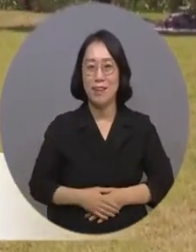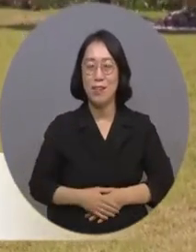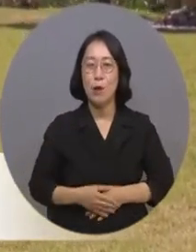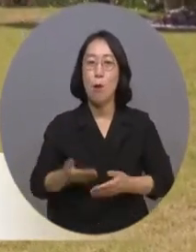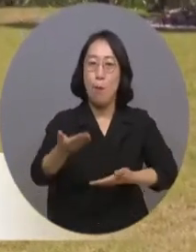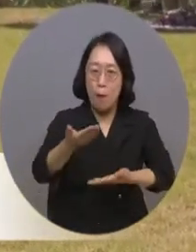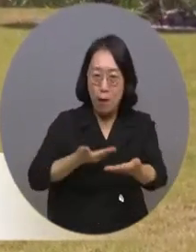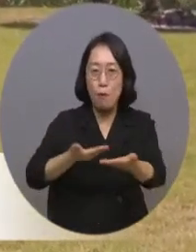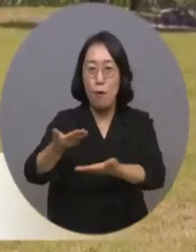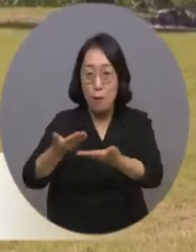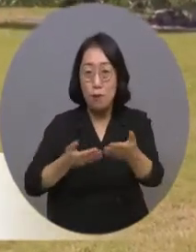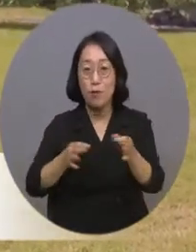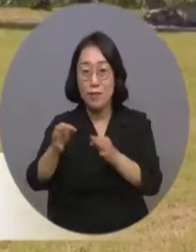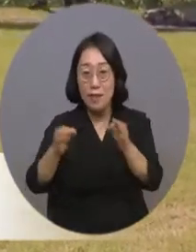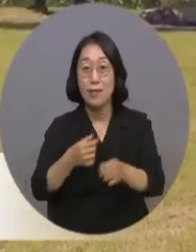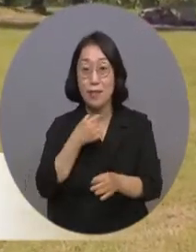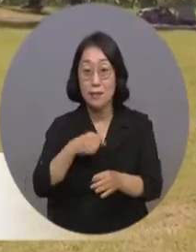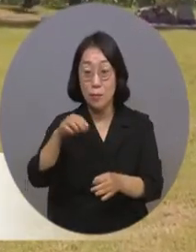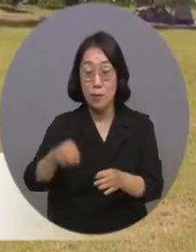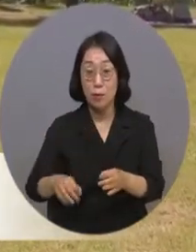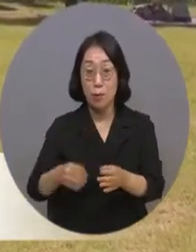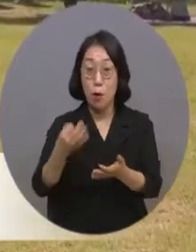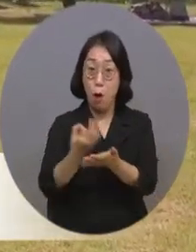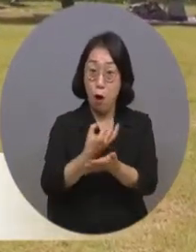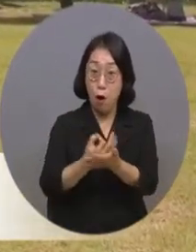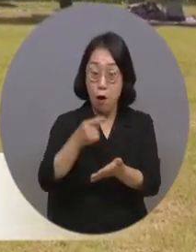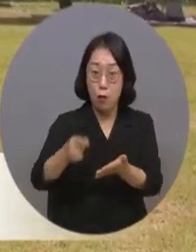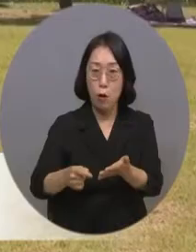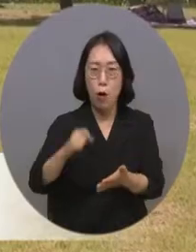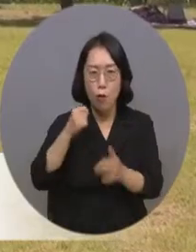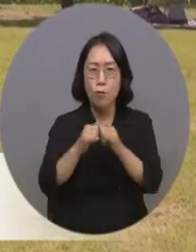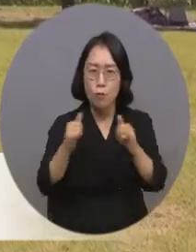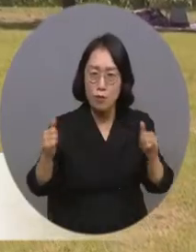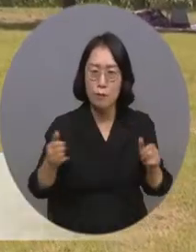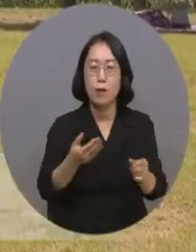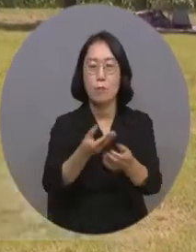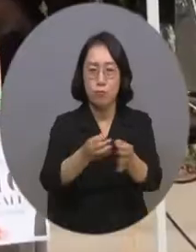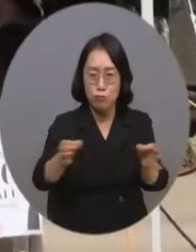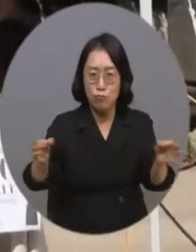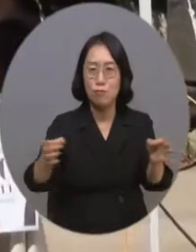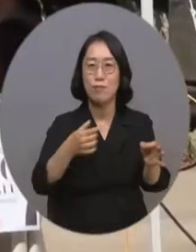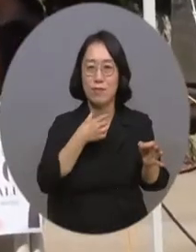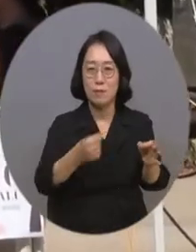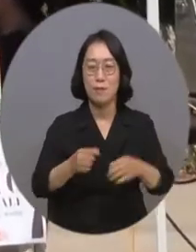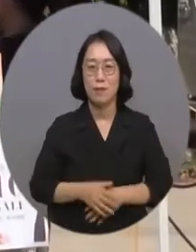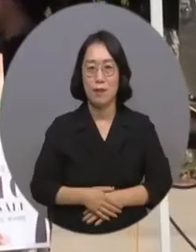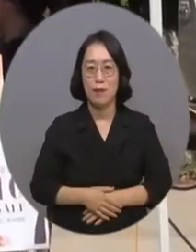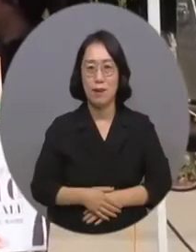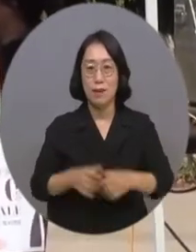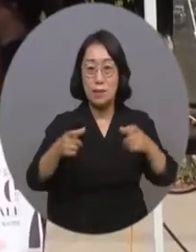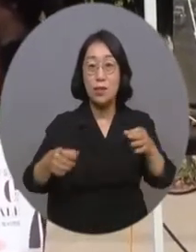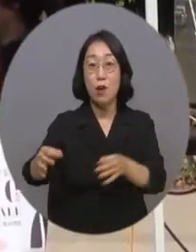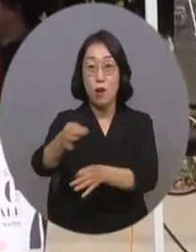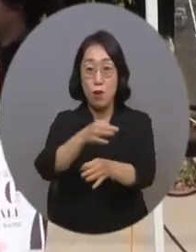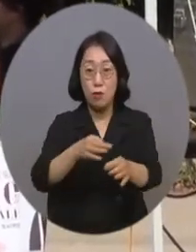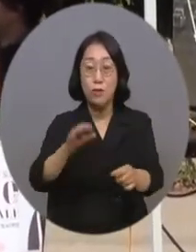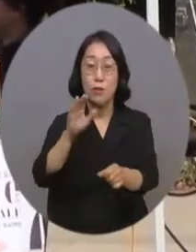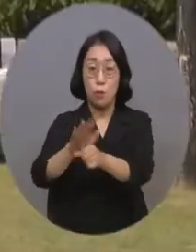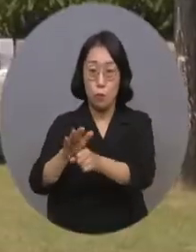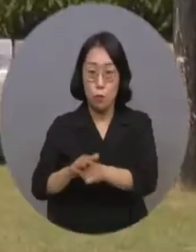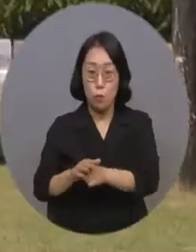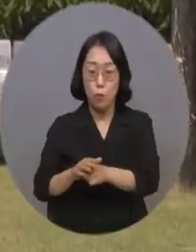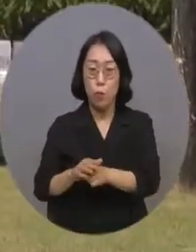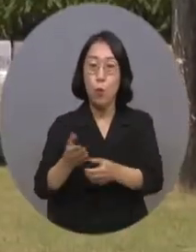왔는데요. 여기서 받은 수익금은 어려운 이웃에게 나눠주려고 왔어요. 지역 경제를 살리며 이웃 간